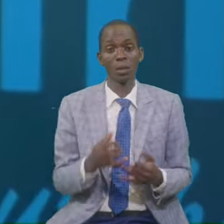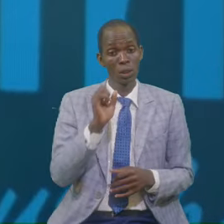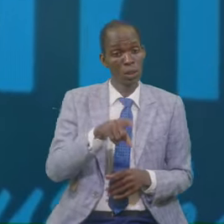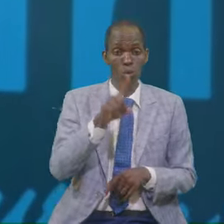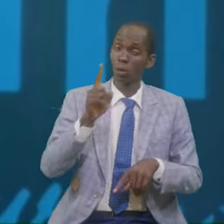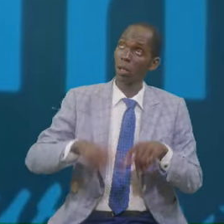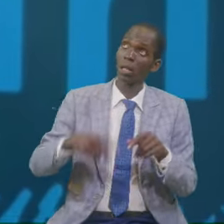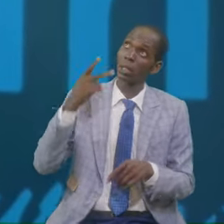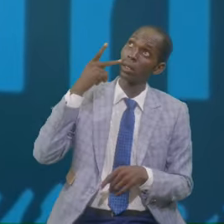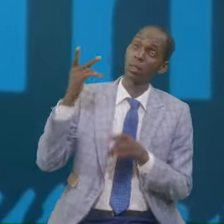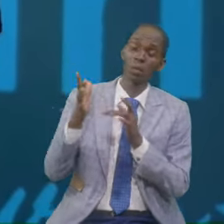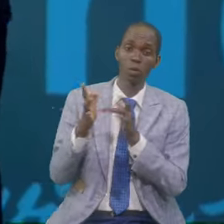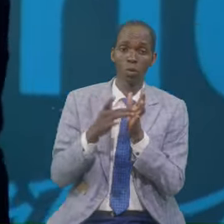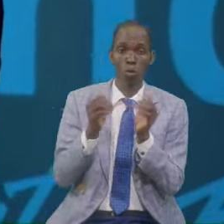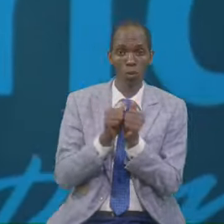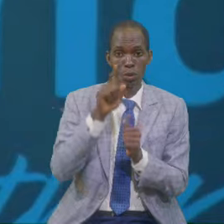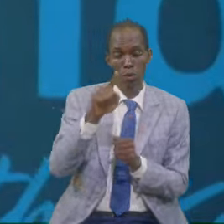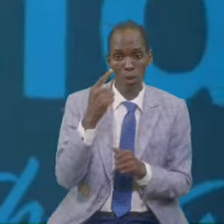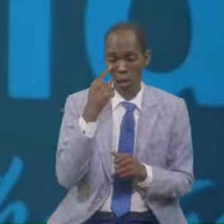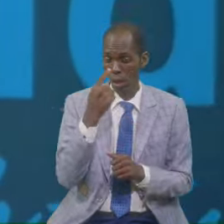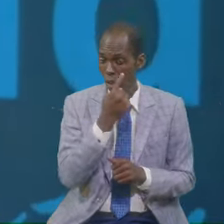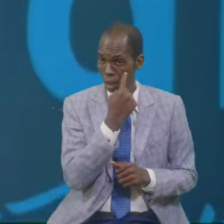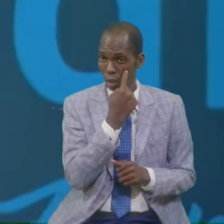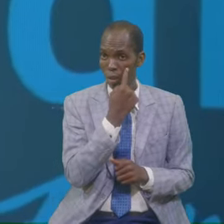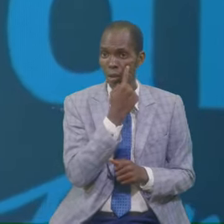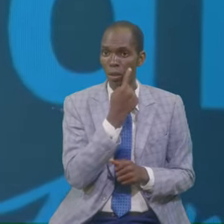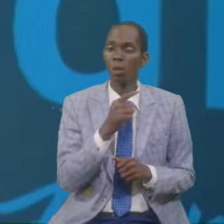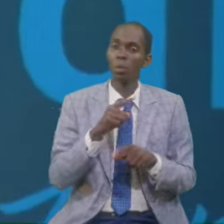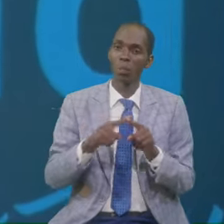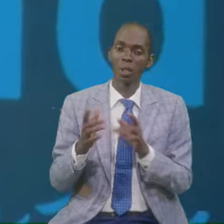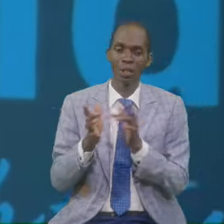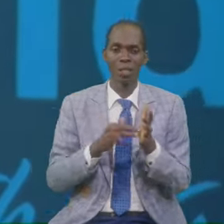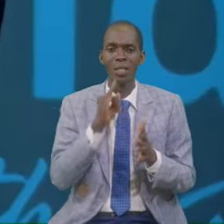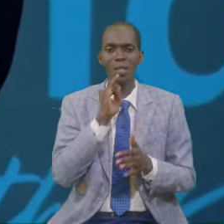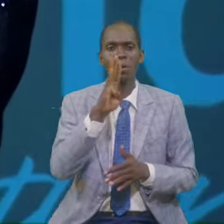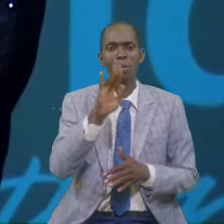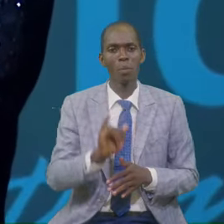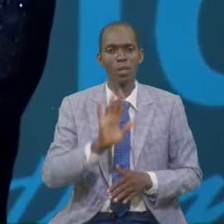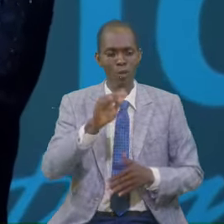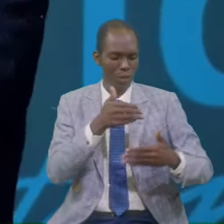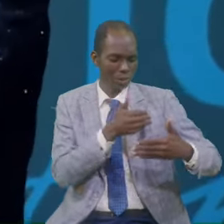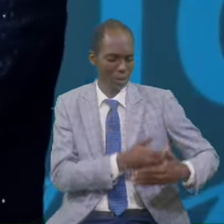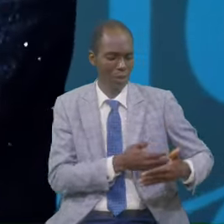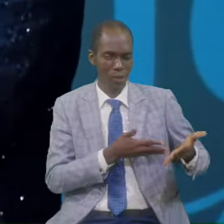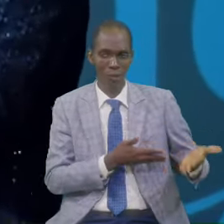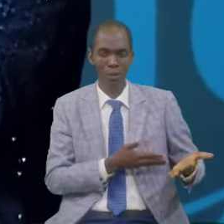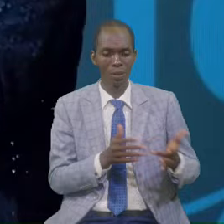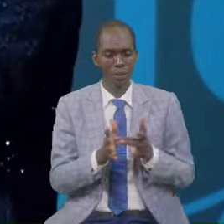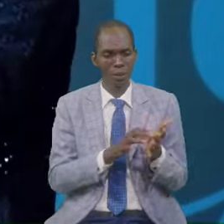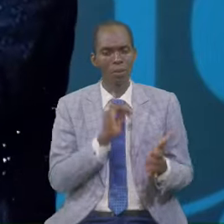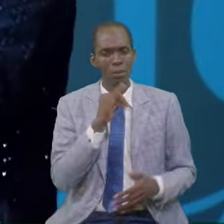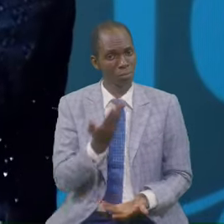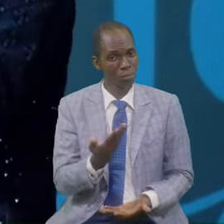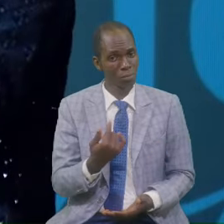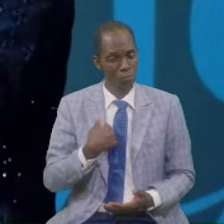physically. భౌతికంగా మీరు ఆయన్ని చూడలేరు. He's there by your side. ఆయన మీ ప్రక్కనే ఉన్నారు. Said, I'm waiting for you. ఆయన అంటున్నారు మీ కోసం